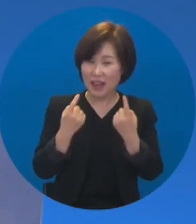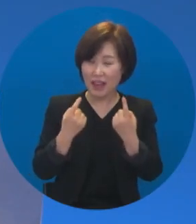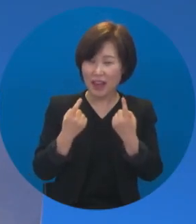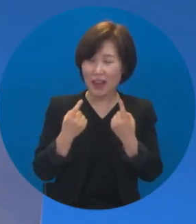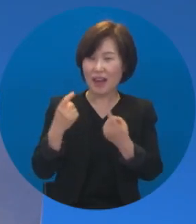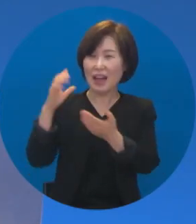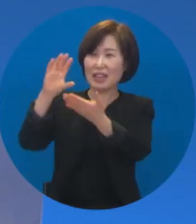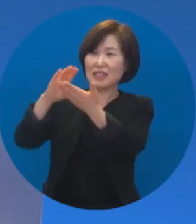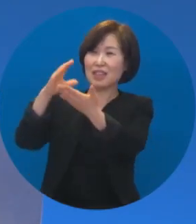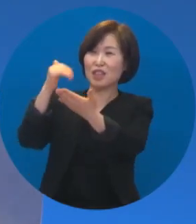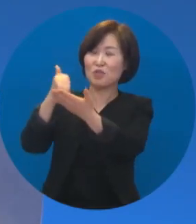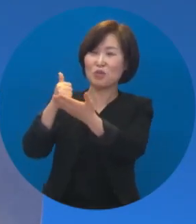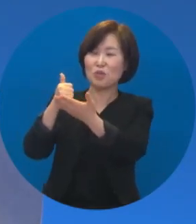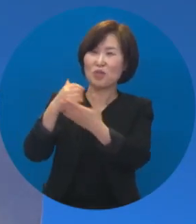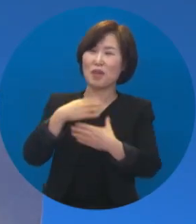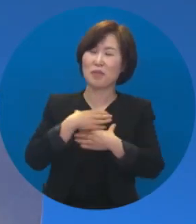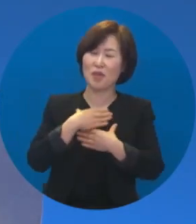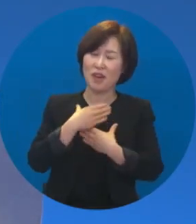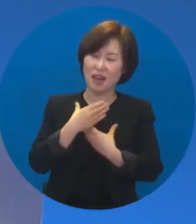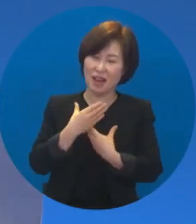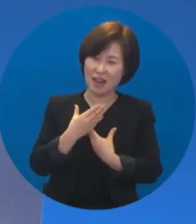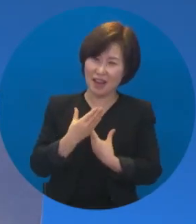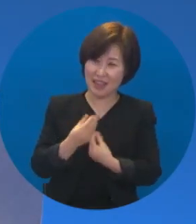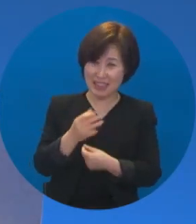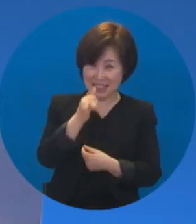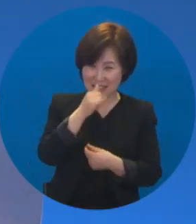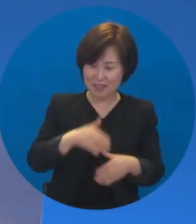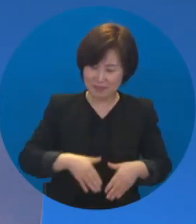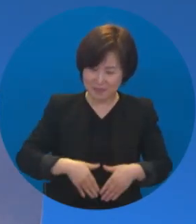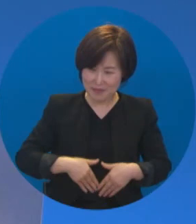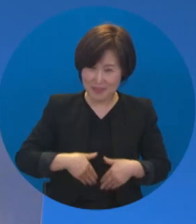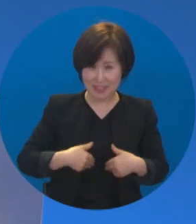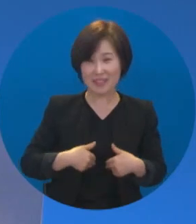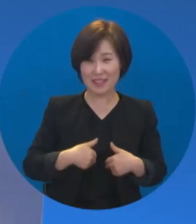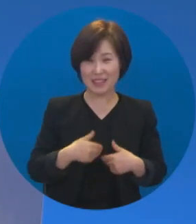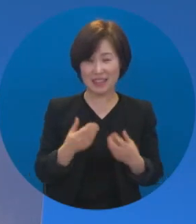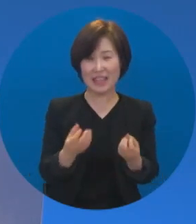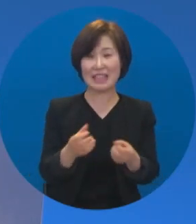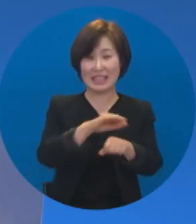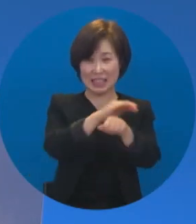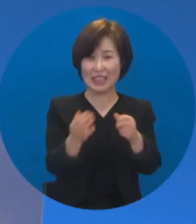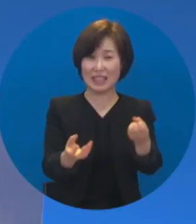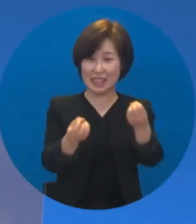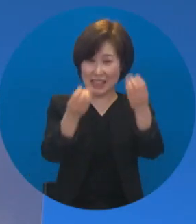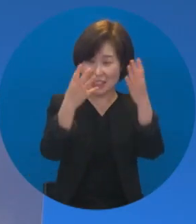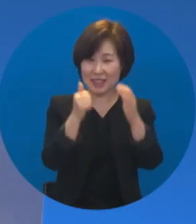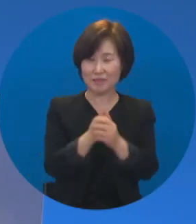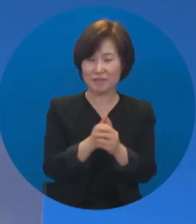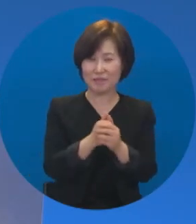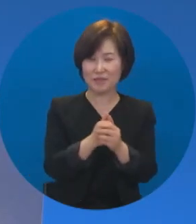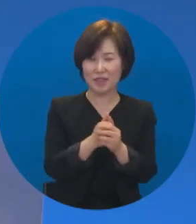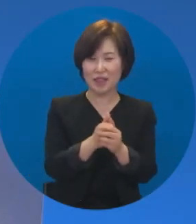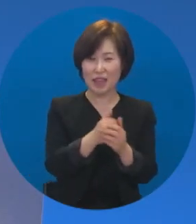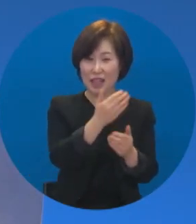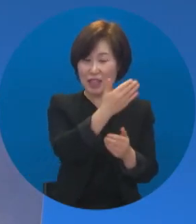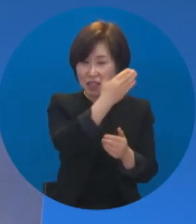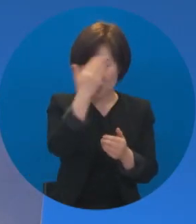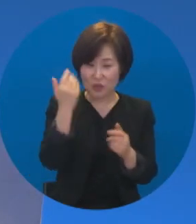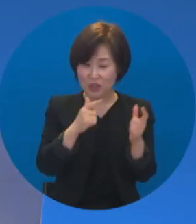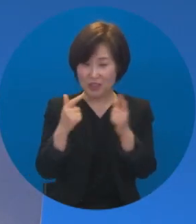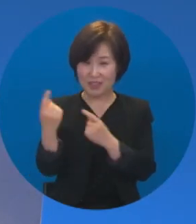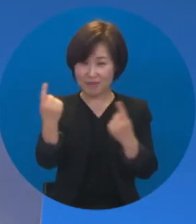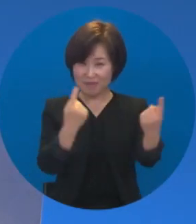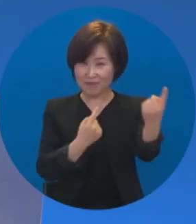말하고 싶어요. 청년들이 한 사람씩 와서 저에게 헌화하면서 저를 안아주며 이야기했어요. 전도사님,